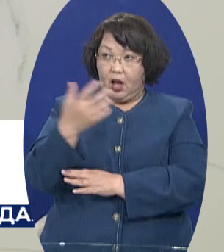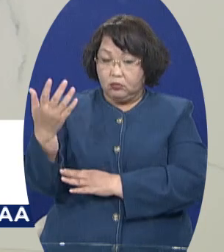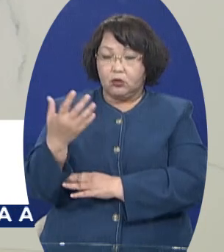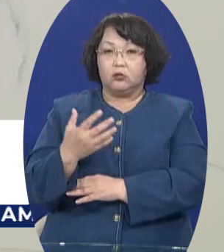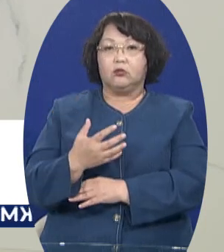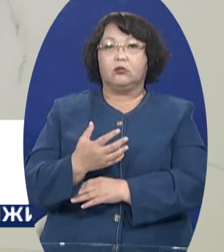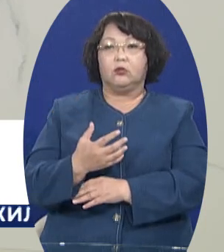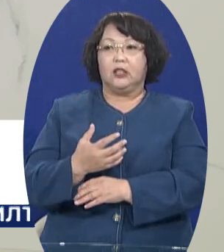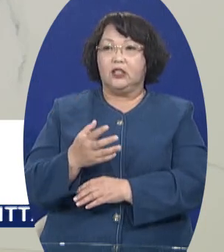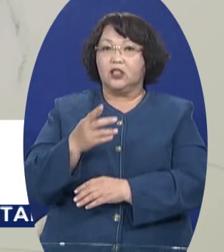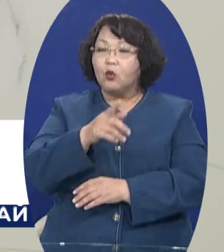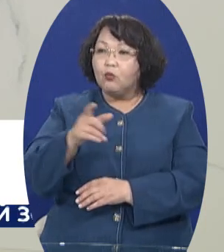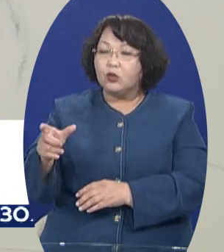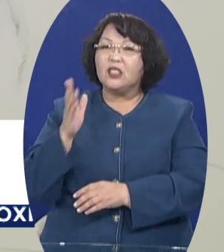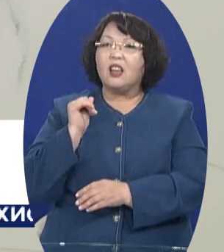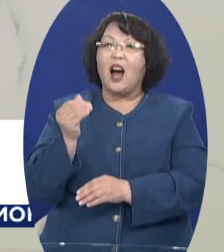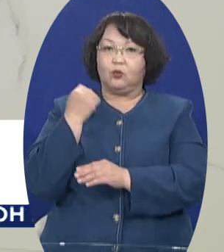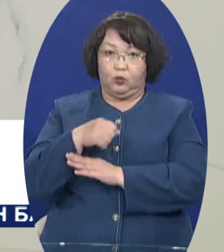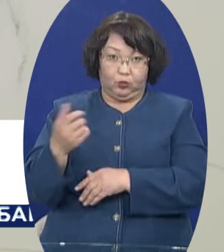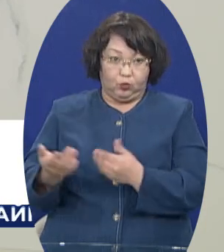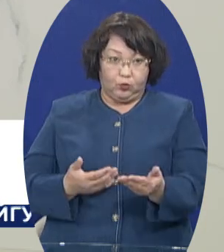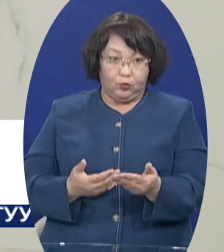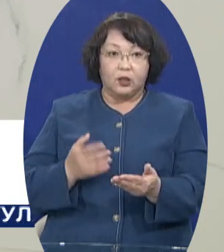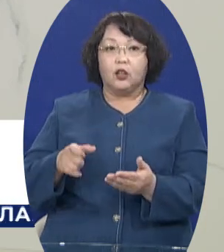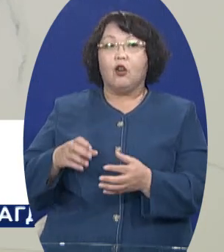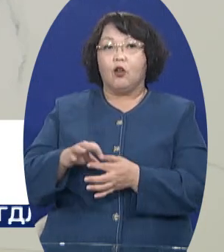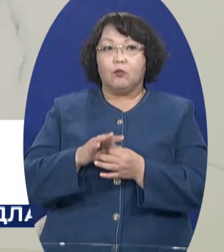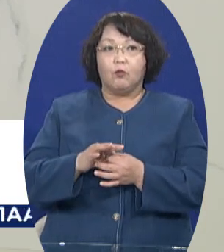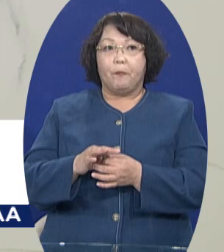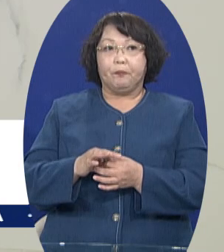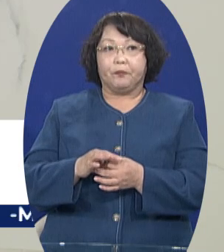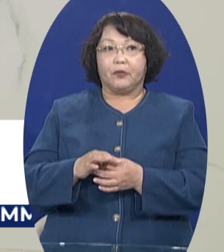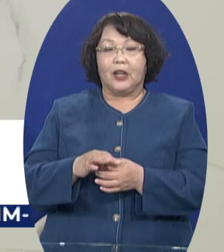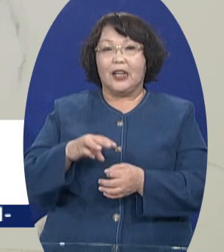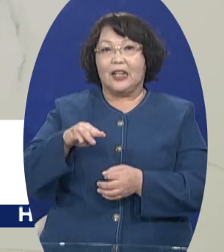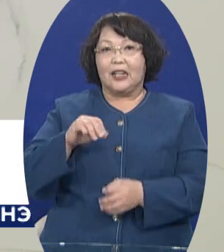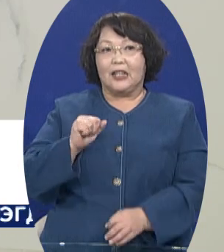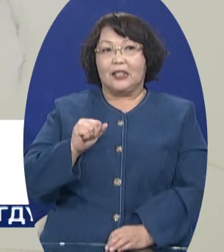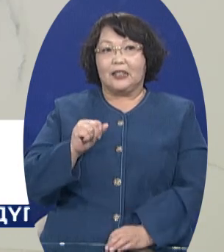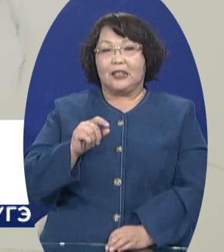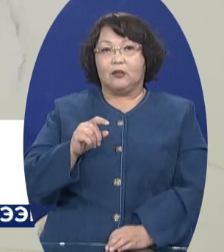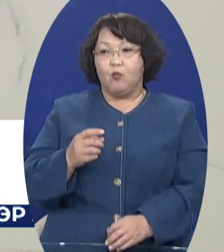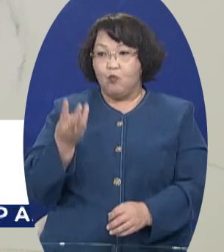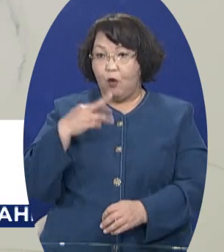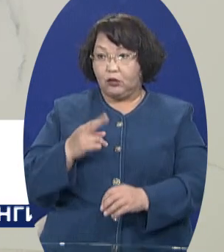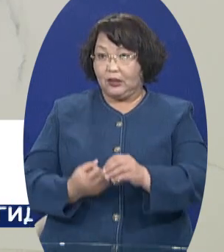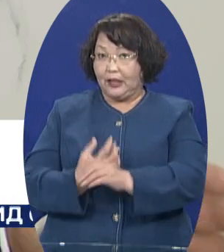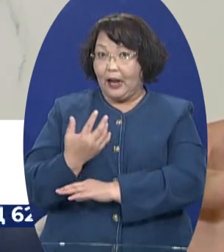хүмүүсийг хэрхэн яаж урамшуулах вэ? А түүний дараагаар тармилон асуудал яригдчих байгаа. Ямар хэмжээнд тарьсан модыг